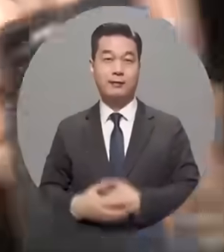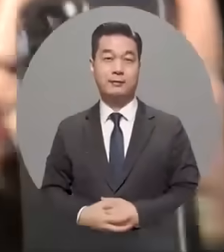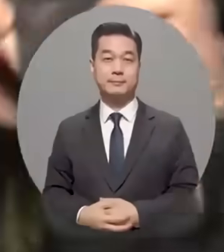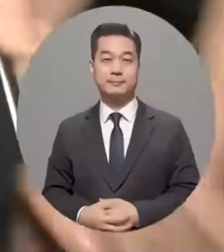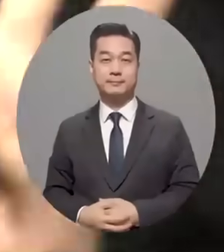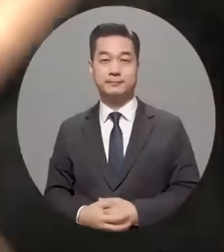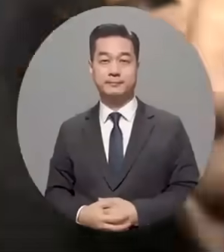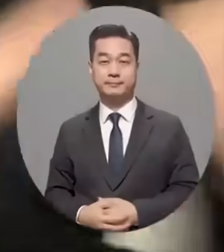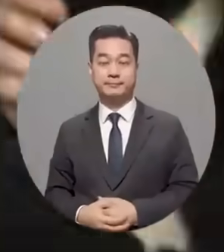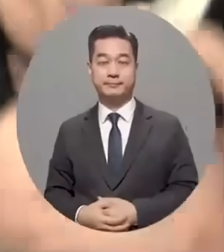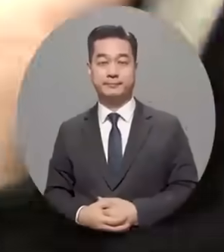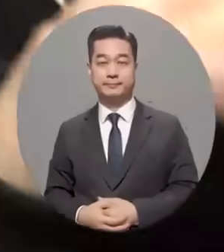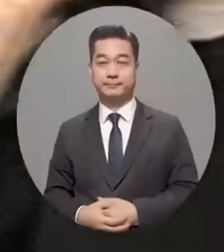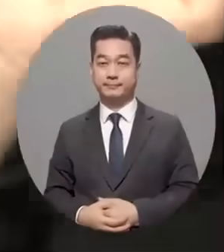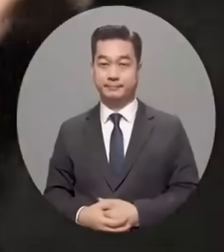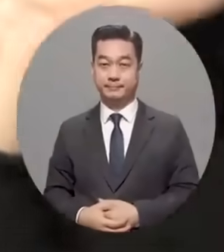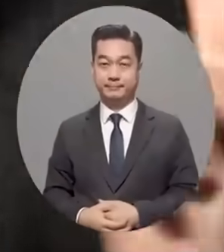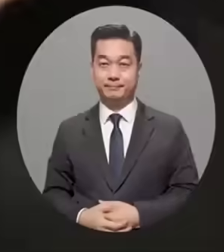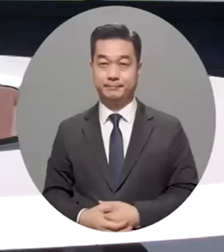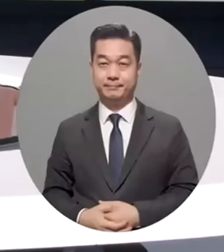MBC 뉴스 송서영입니다.